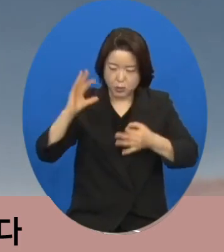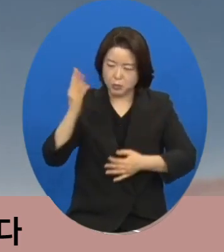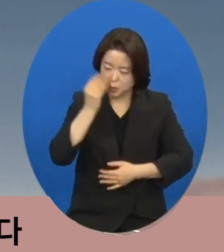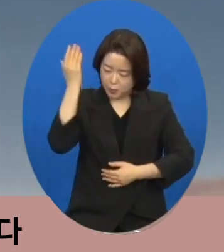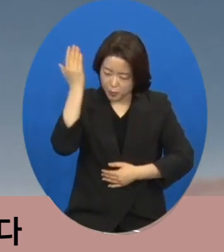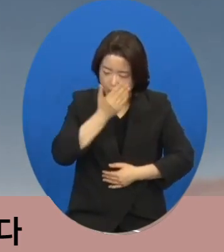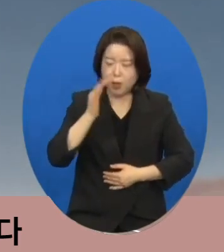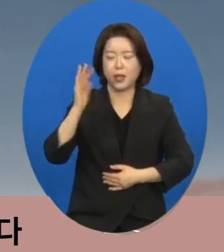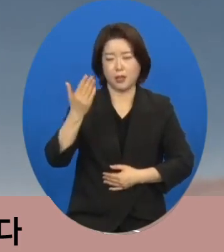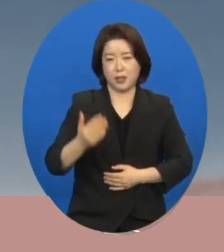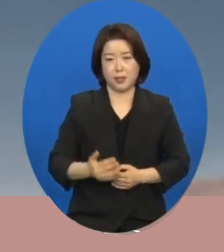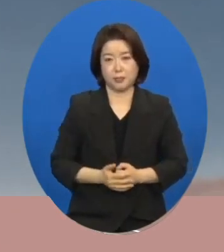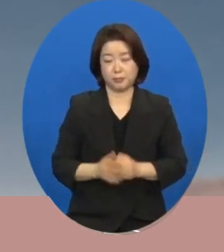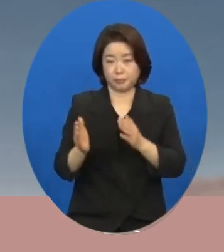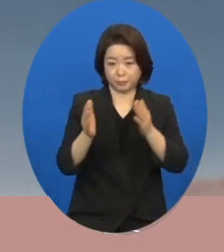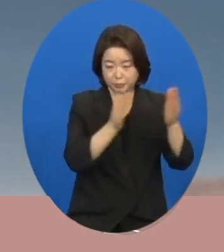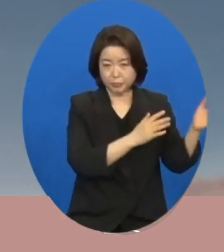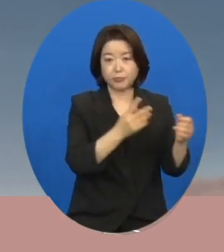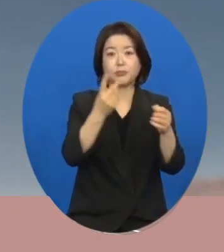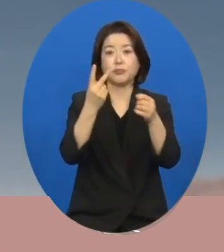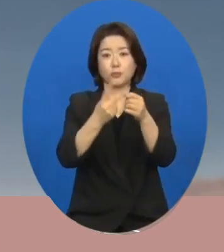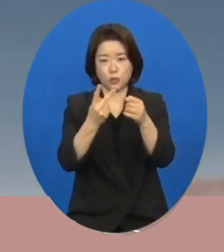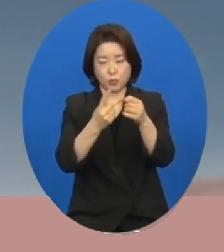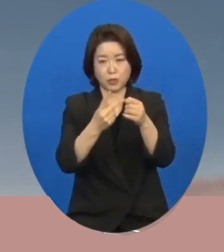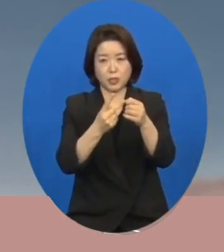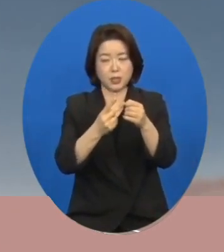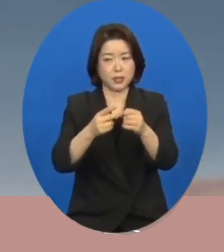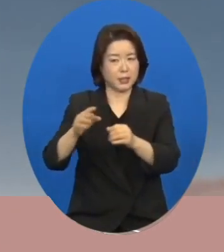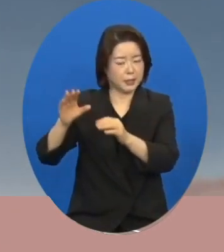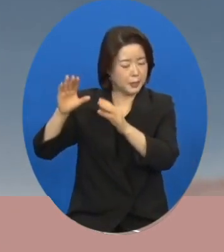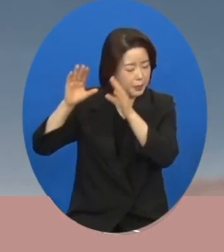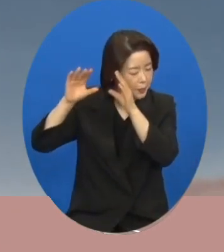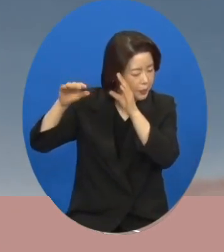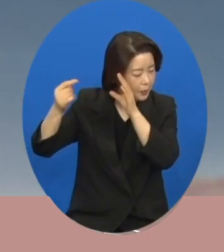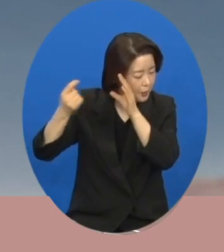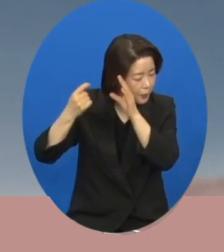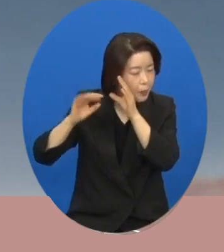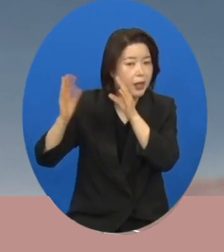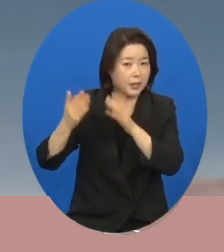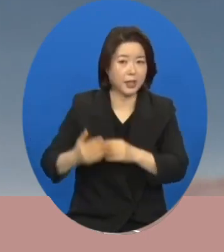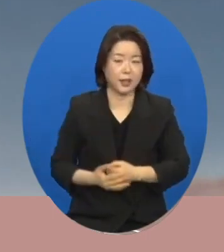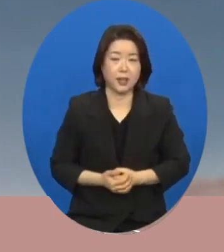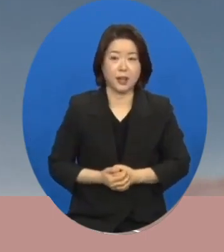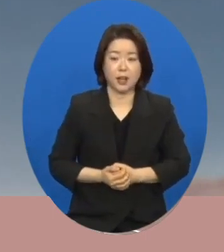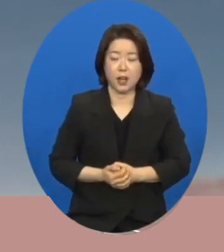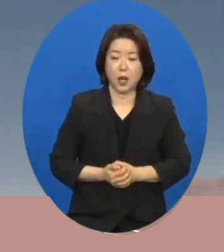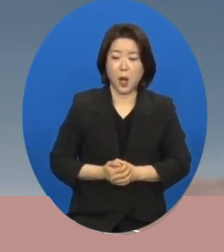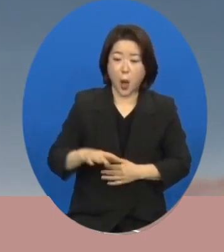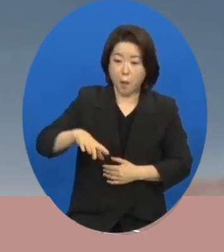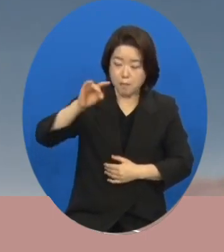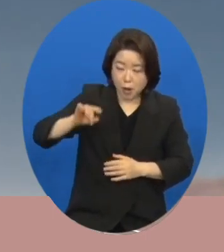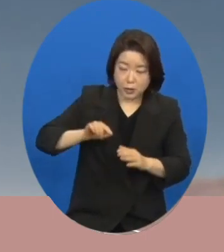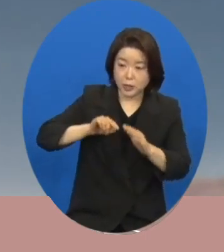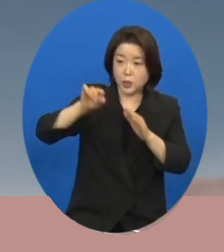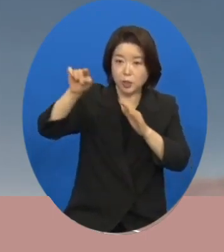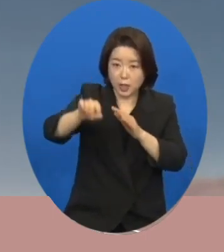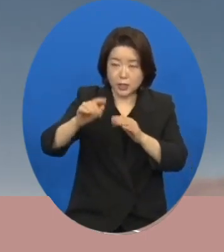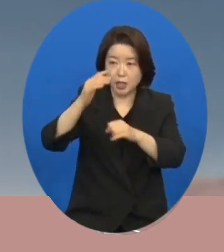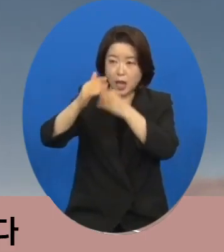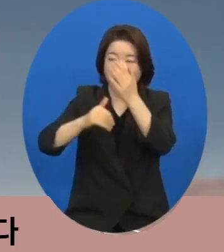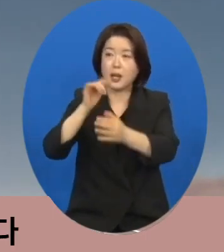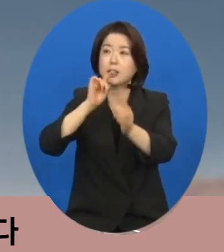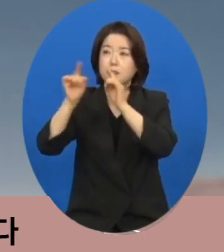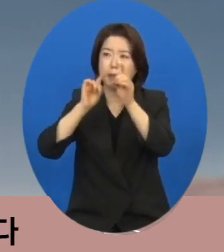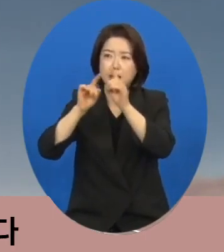우리가 놓치는 겁니다 경청하랍니다 앞서 가시는 하나님의 말씀을 경청하라는 거예요